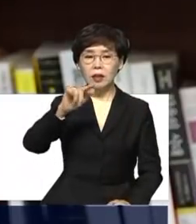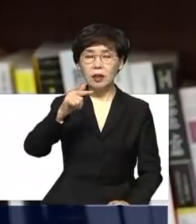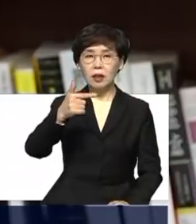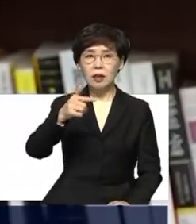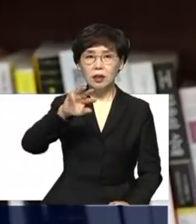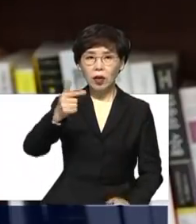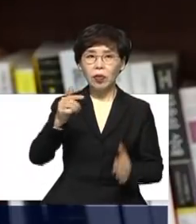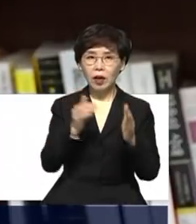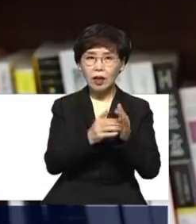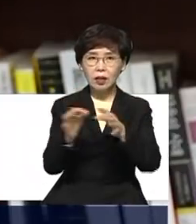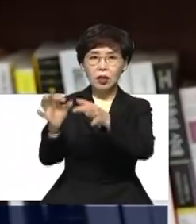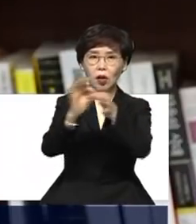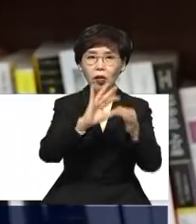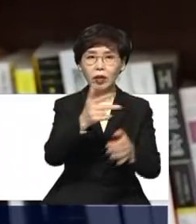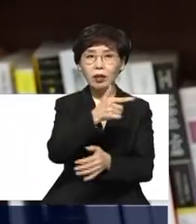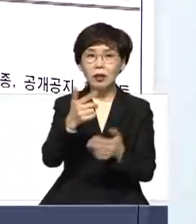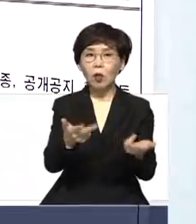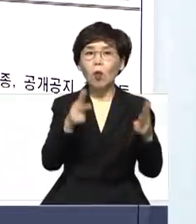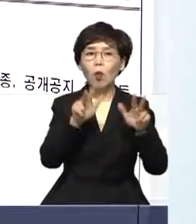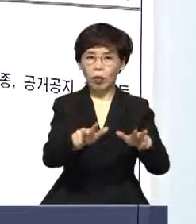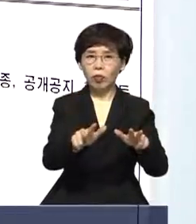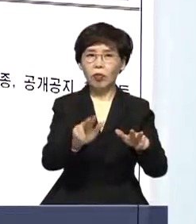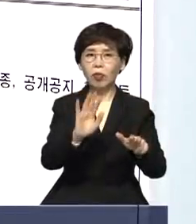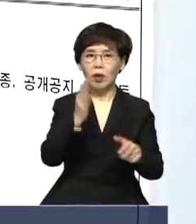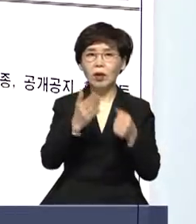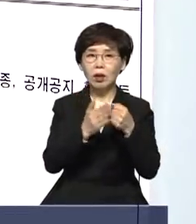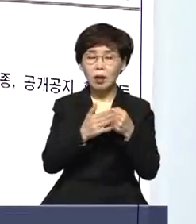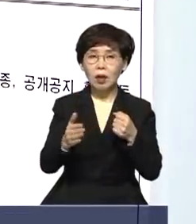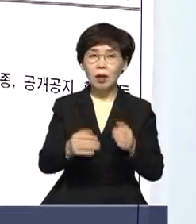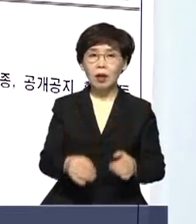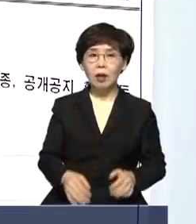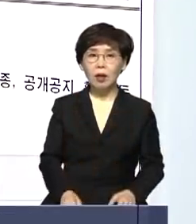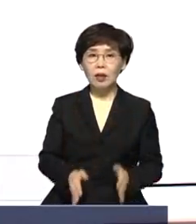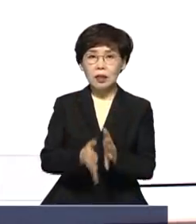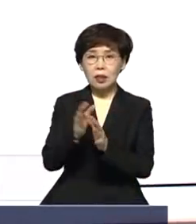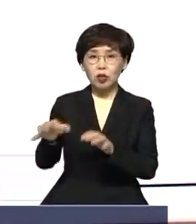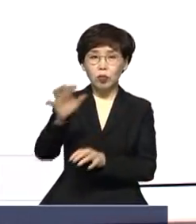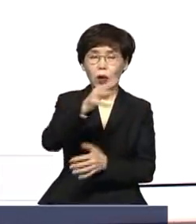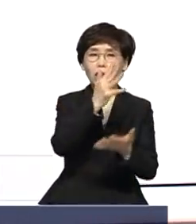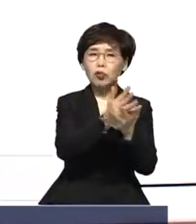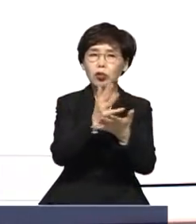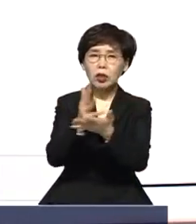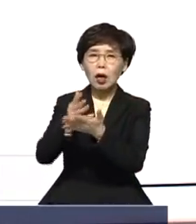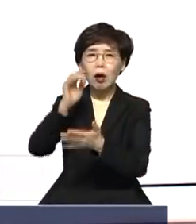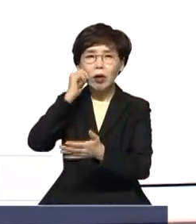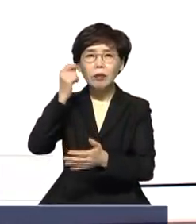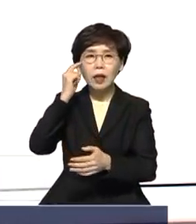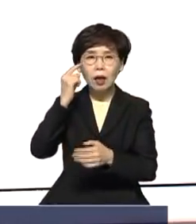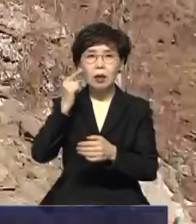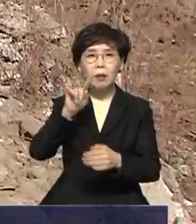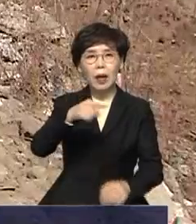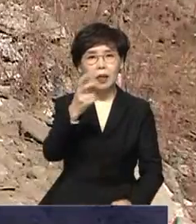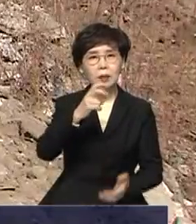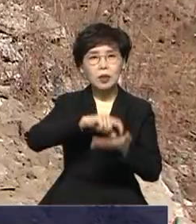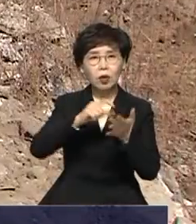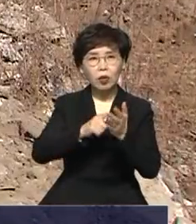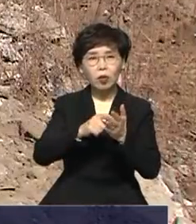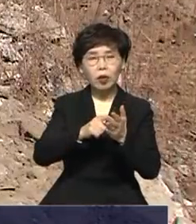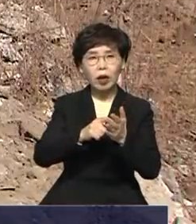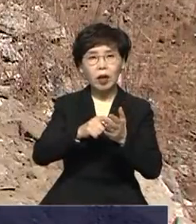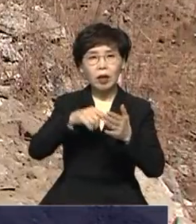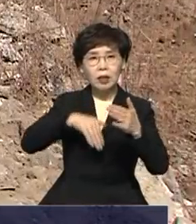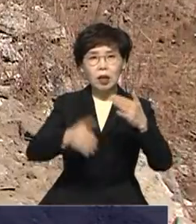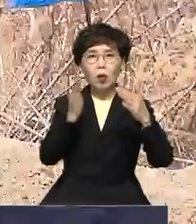대규모 공원을 드릴 수 있다는 점에서 시는 주변의 주차난을 감안해 120여 대 규모의 지하 공용